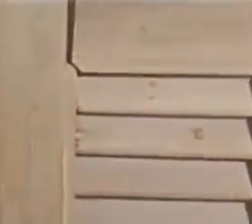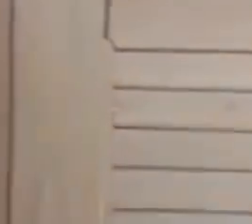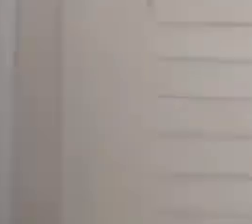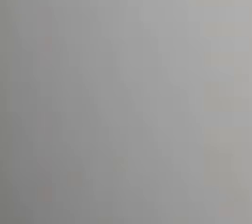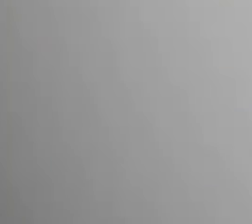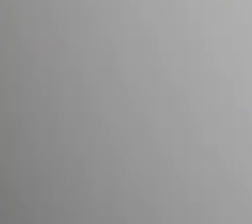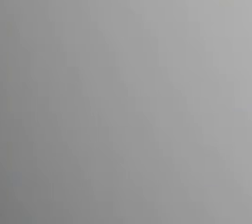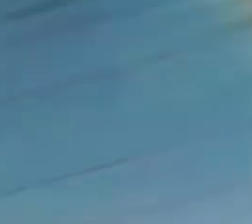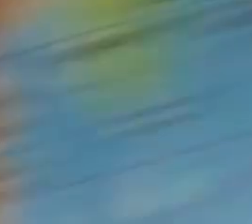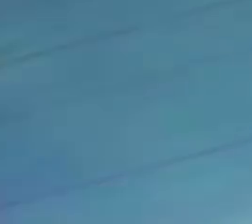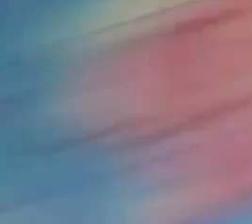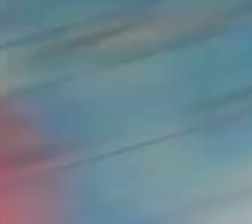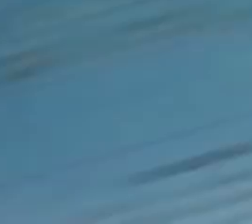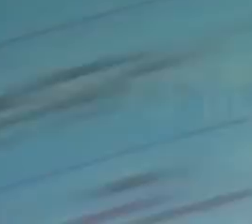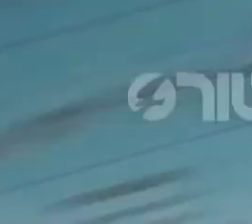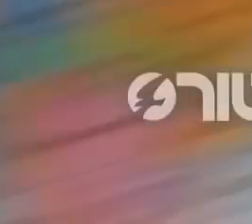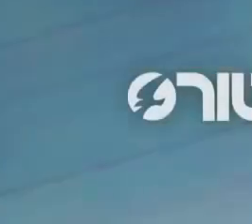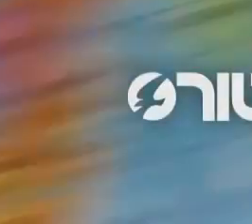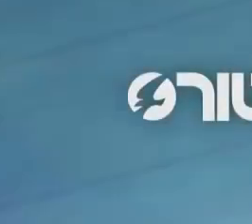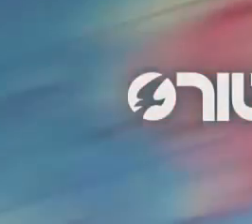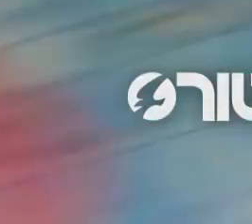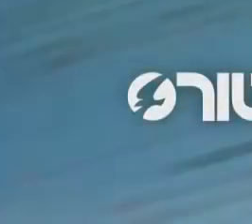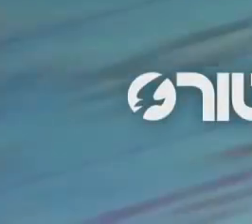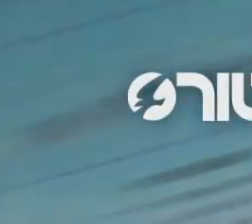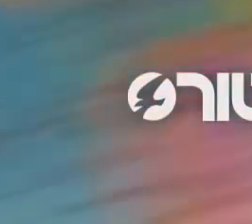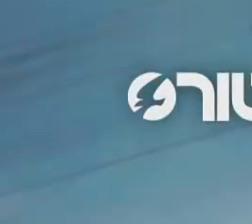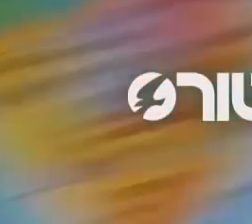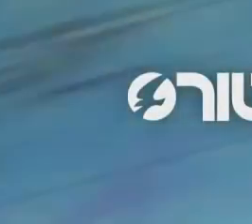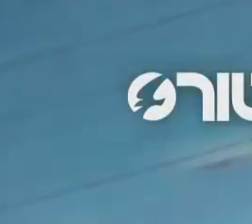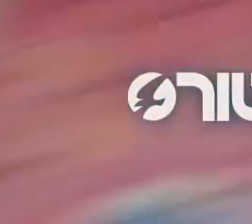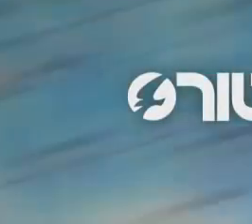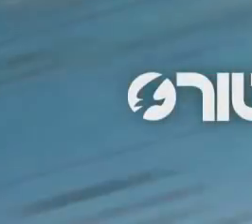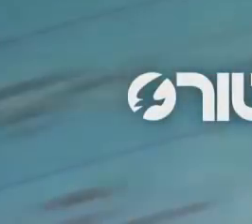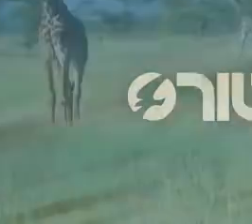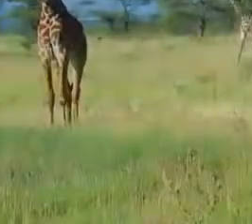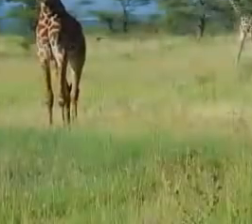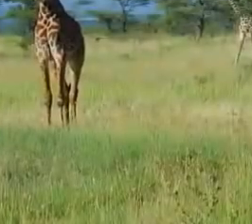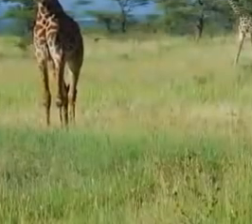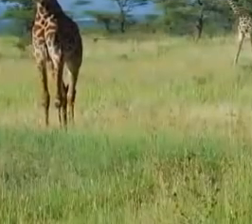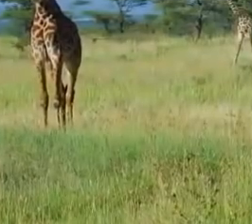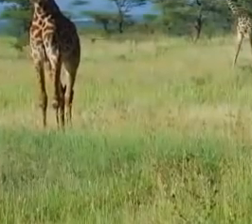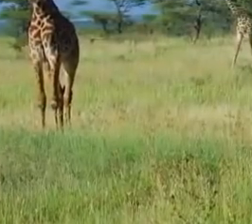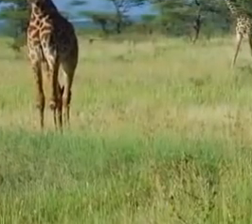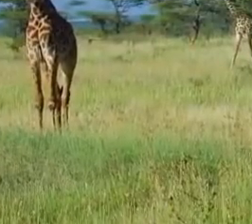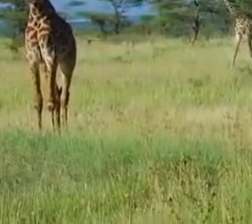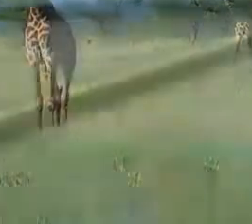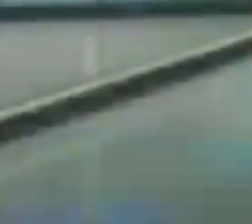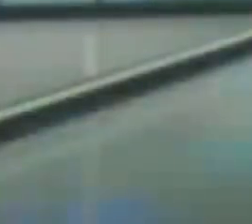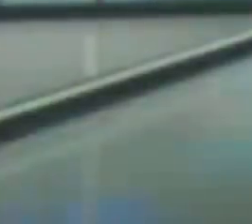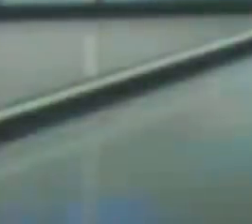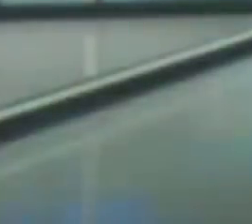שנה טובה מדיסקרט. אשת טורס, מגוון יבשות, מדינות, מסלולים. אשת טורס, טיולים מאורגנים